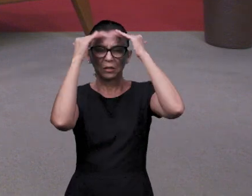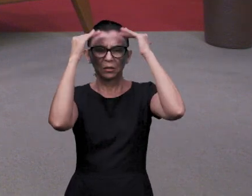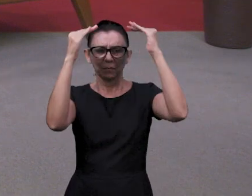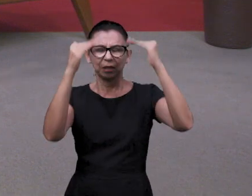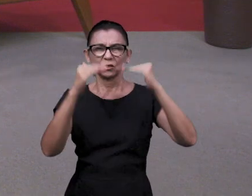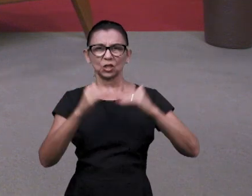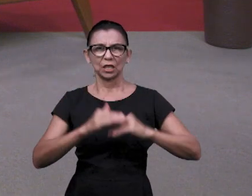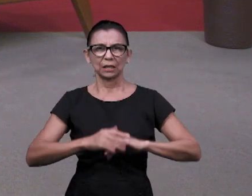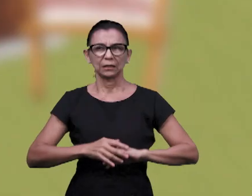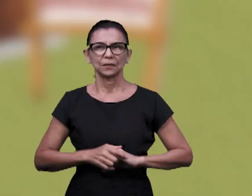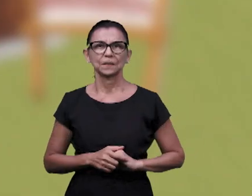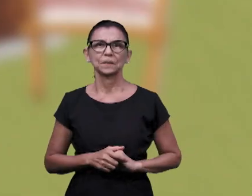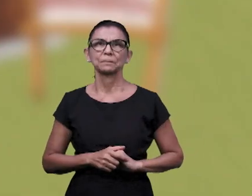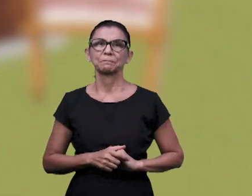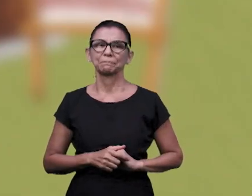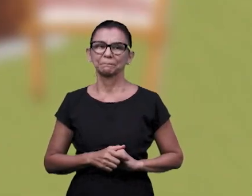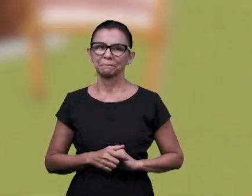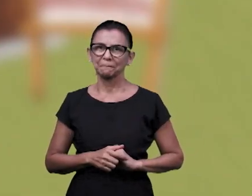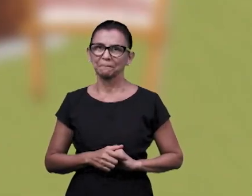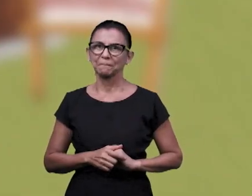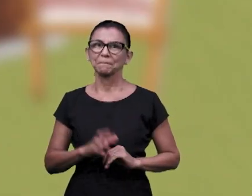situation en sa vie.